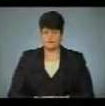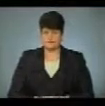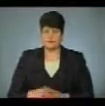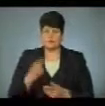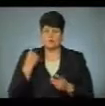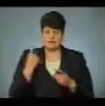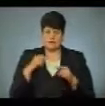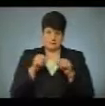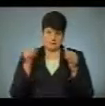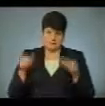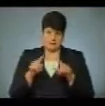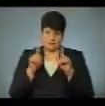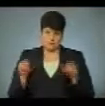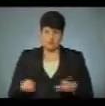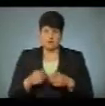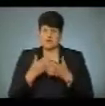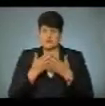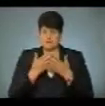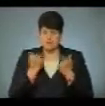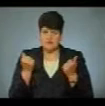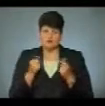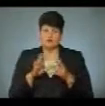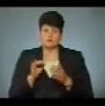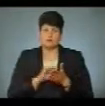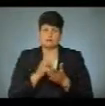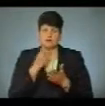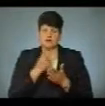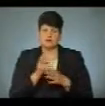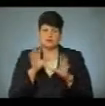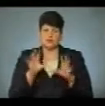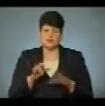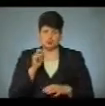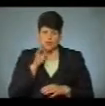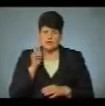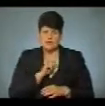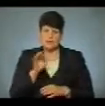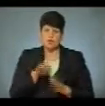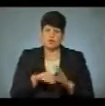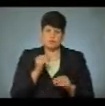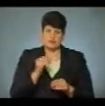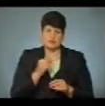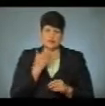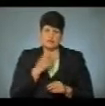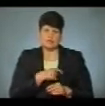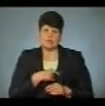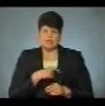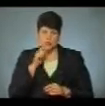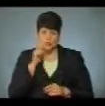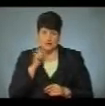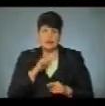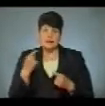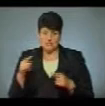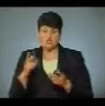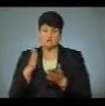містив вихідних відомостей, передбачених законом України про вибори народних депутатів, а інший білборд містив